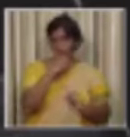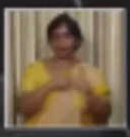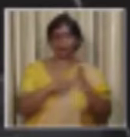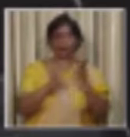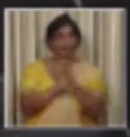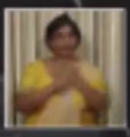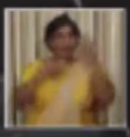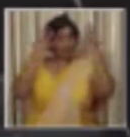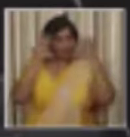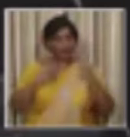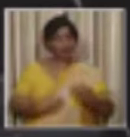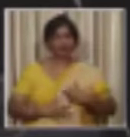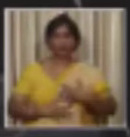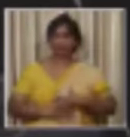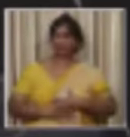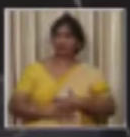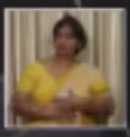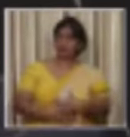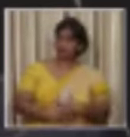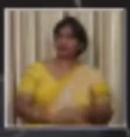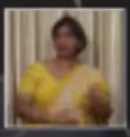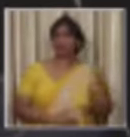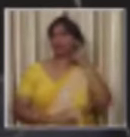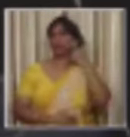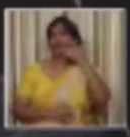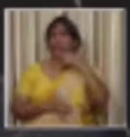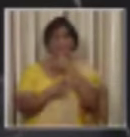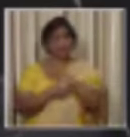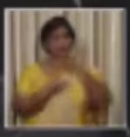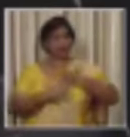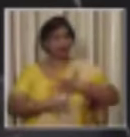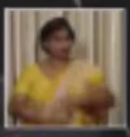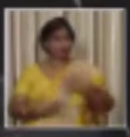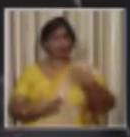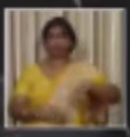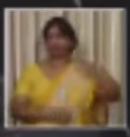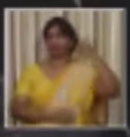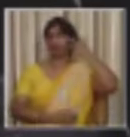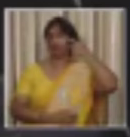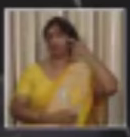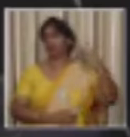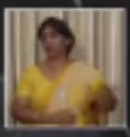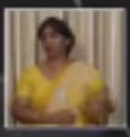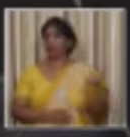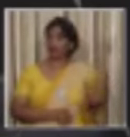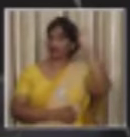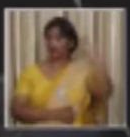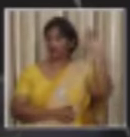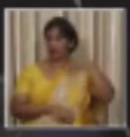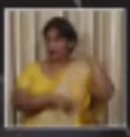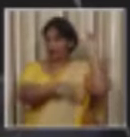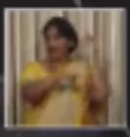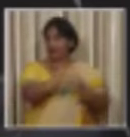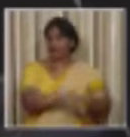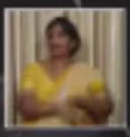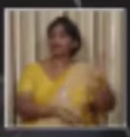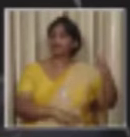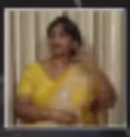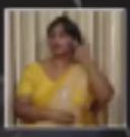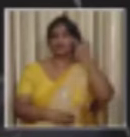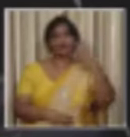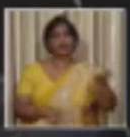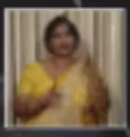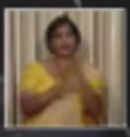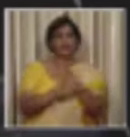සිංහයාට මේ අවස්ථාවේ බඩපිරලා තියෙන නිසා වැඩිය ගණන් ගන්න නැතුව වෙන දෙනක වෙන වෙලාවක උඹ අල්ල ගන්නම් කියලා සිංහයා ගණන් ගන්න නැතුව